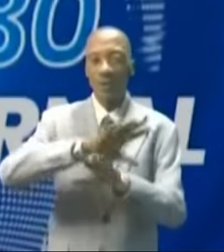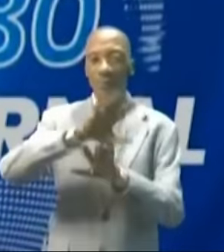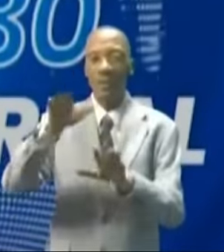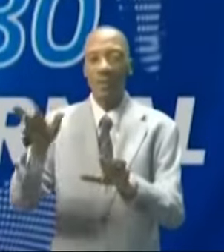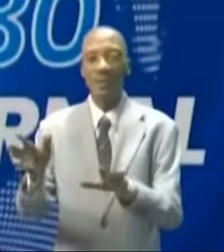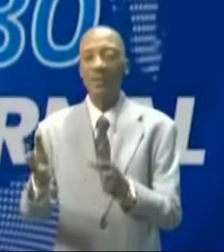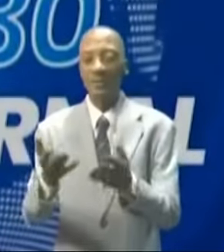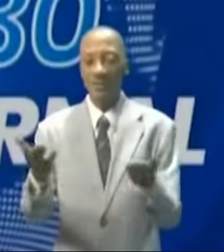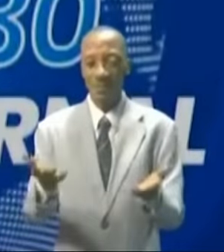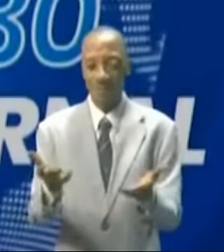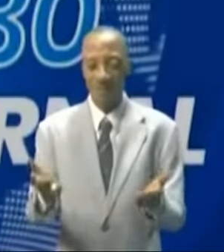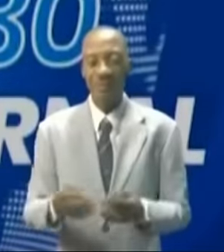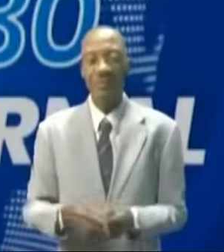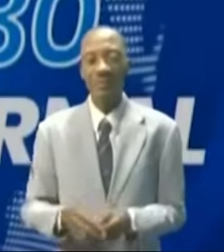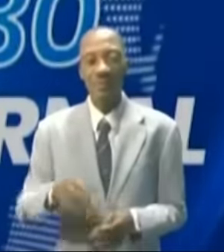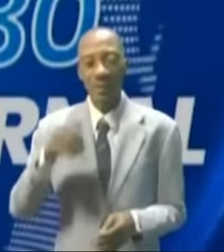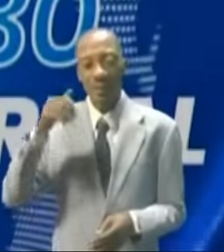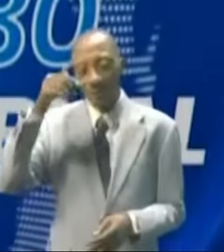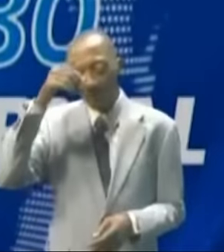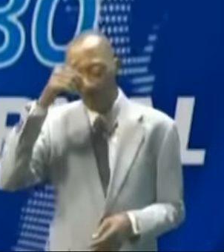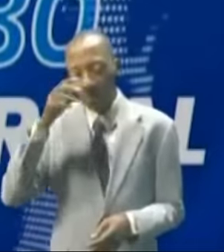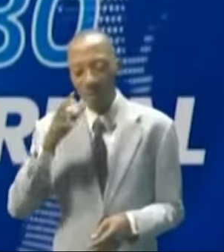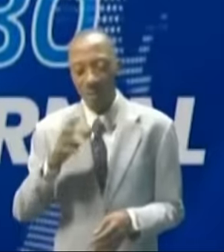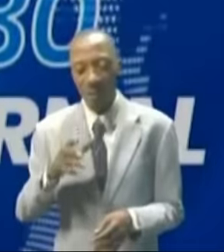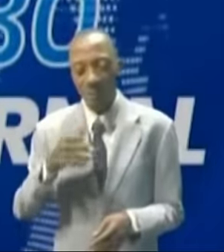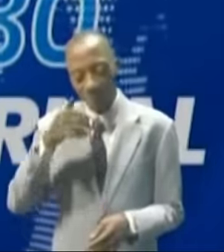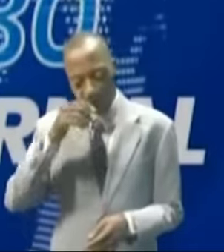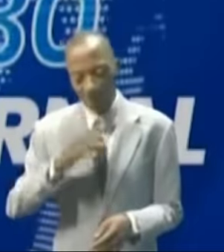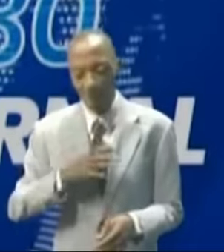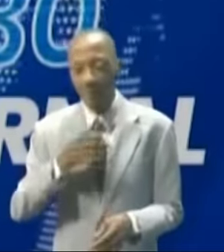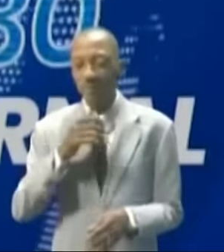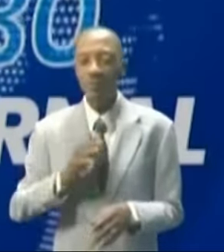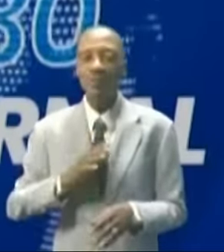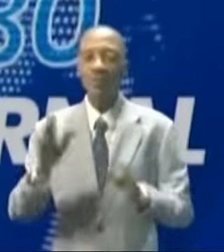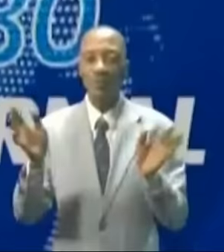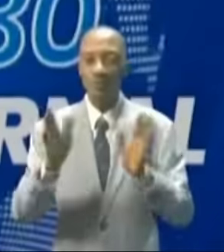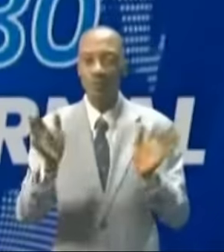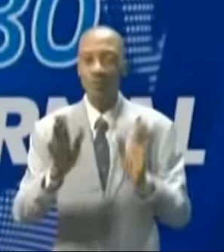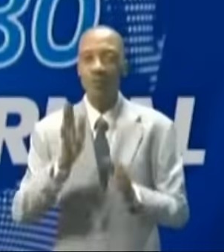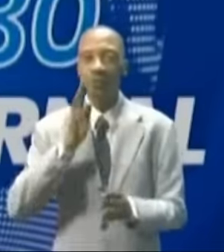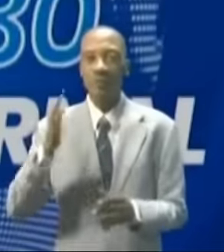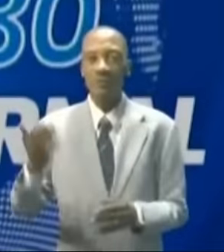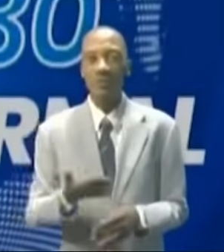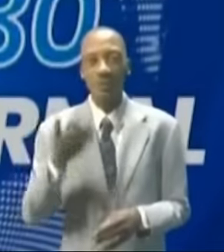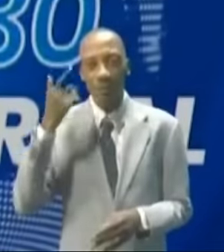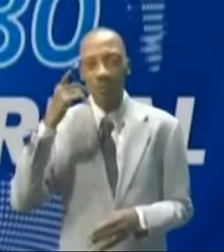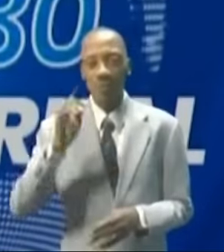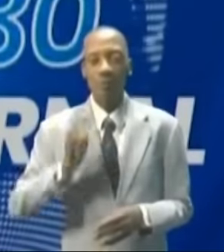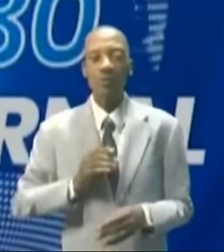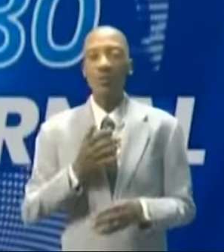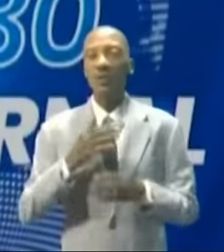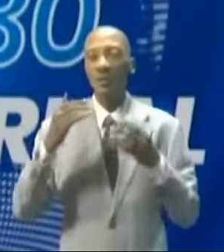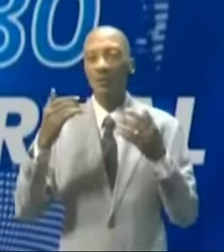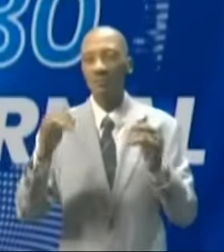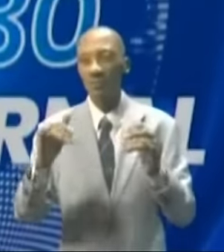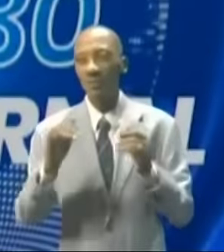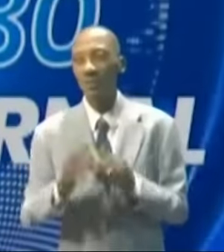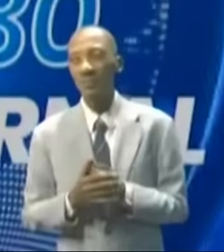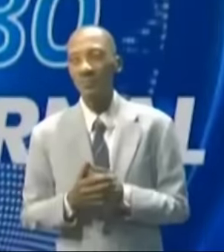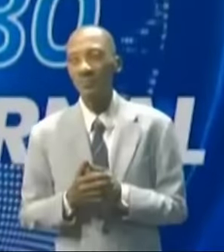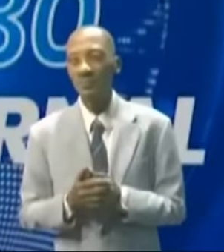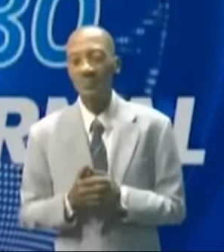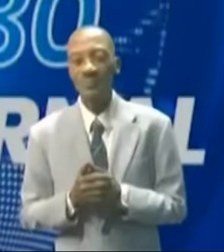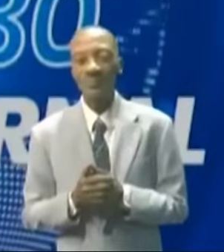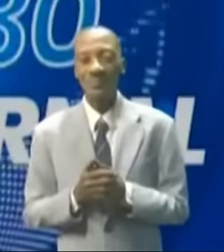Mesdames et messieurs, bonjour et bienvenue à cette grande édition de la mi-journée sur la radio-télévision nationale congolaise. Direction,